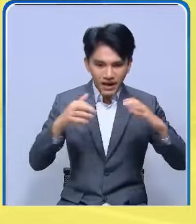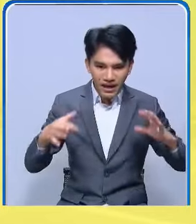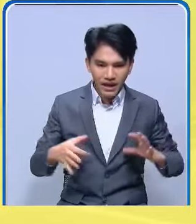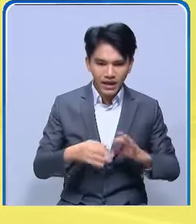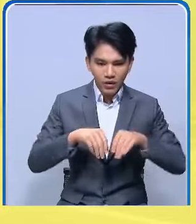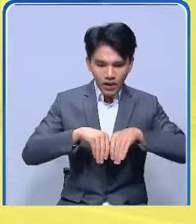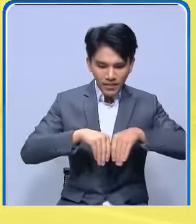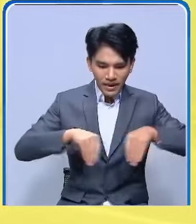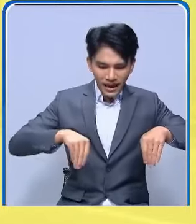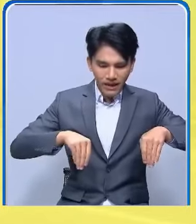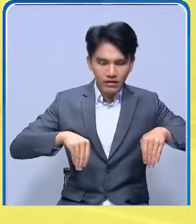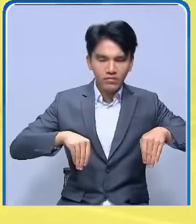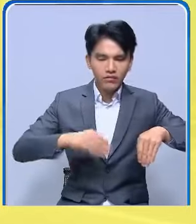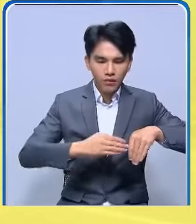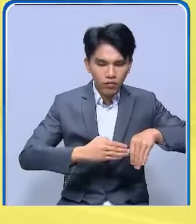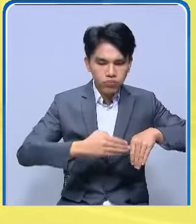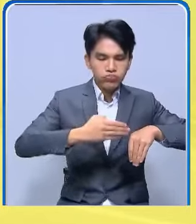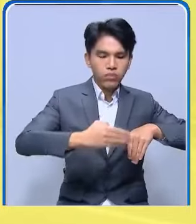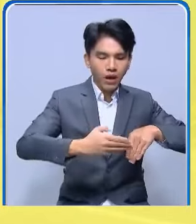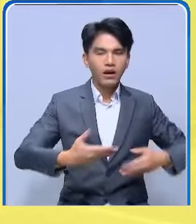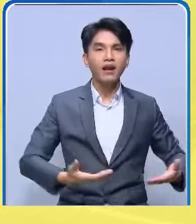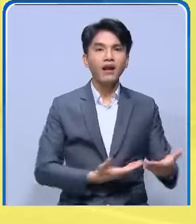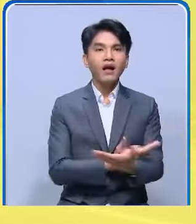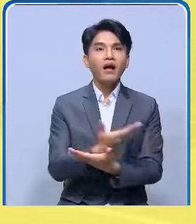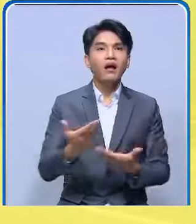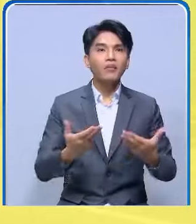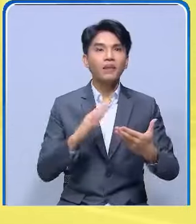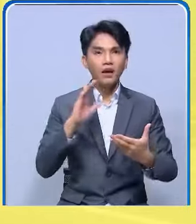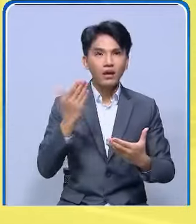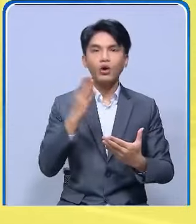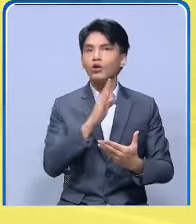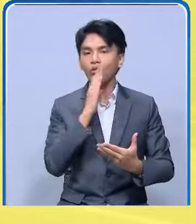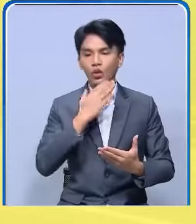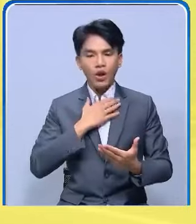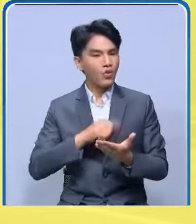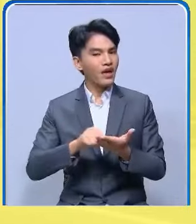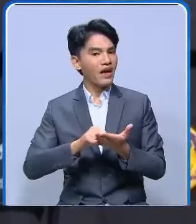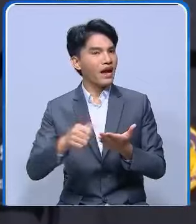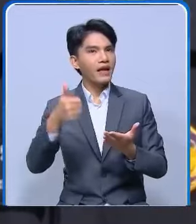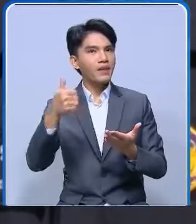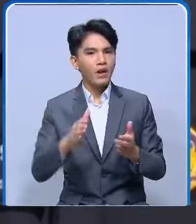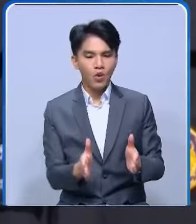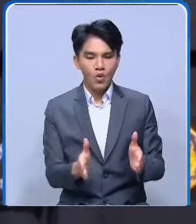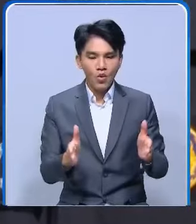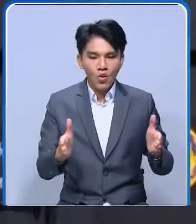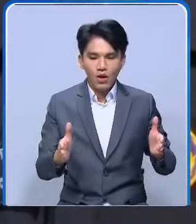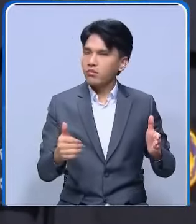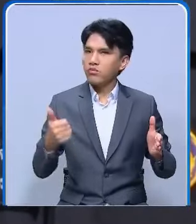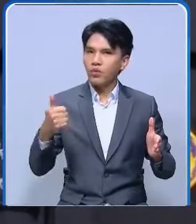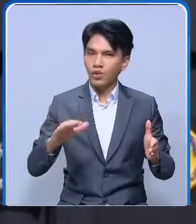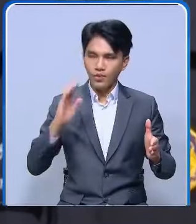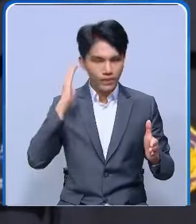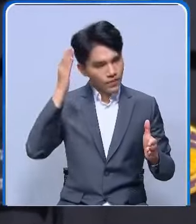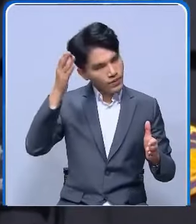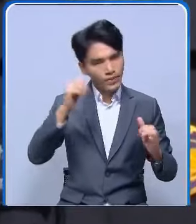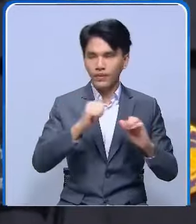ะครับซึ่งอันนี้ต้องหารือกันเพราะว่าถ้าเราไม่สามารถแก้ไขให้แม่น้ำมันกว้างขึ้นและไม่ได้ขุดให้ลึกขึ้นเนี่ยสิ่งนี้มันจะเ